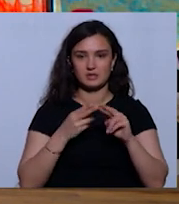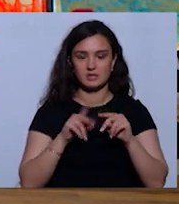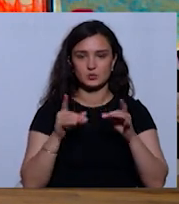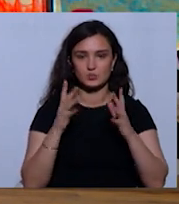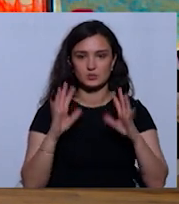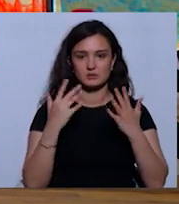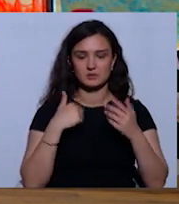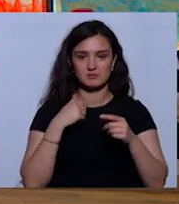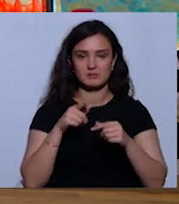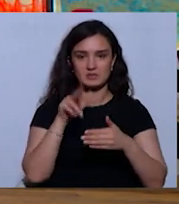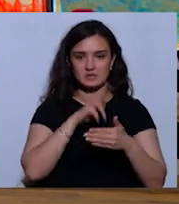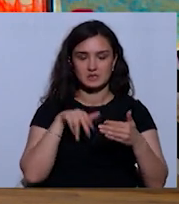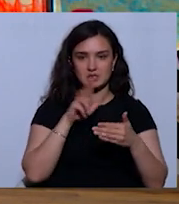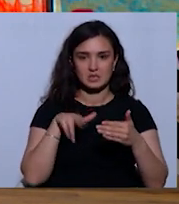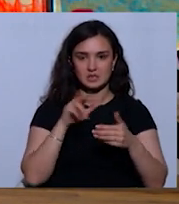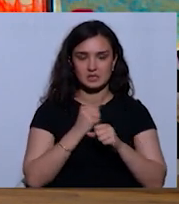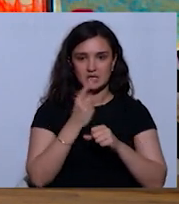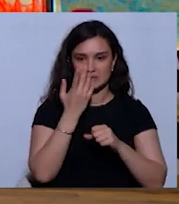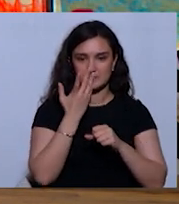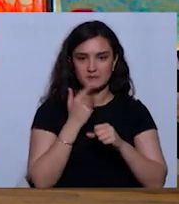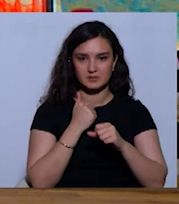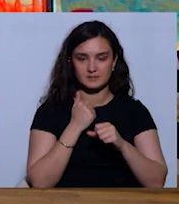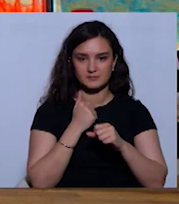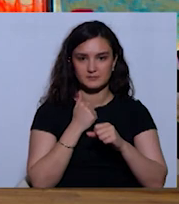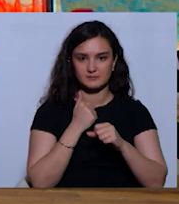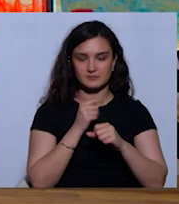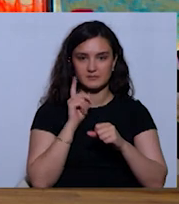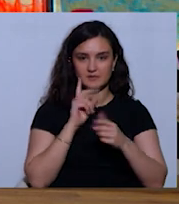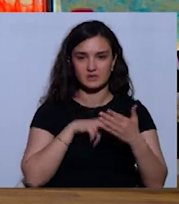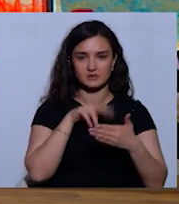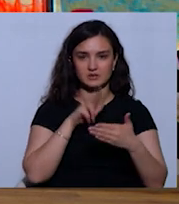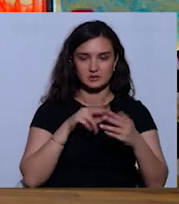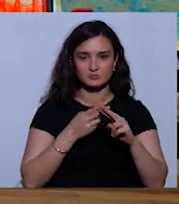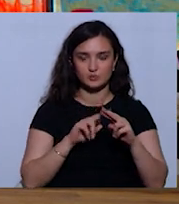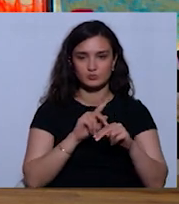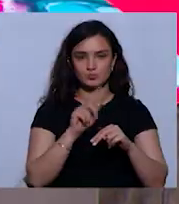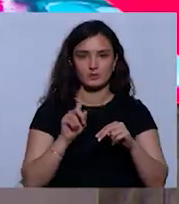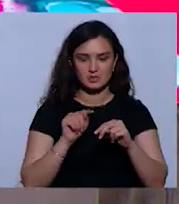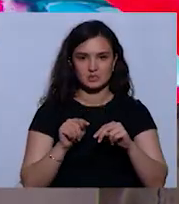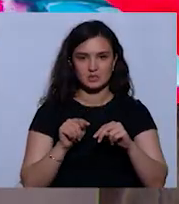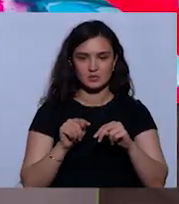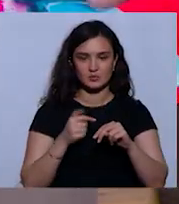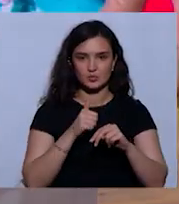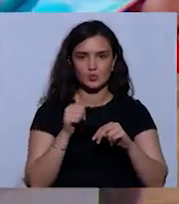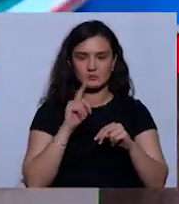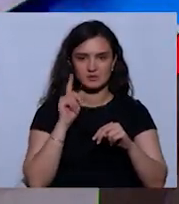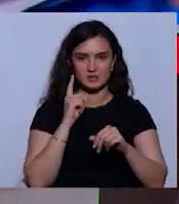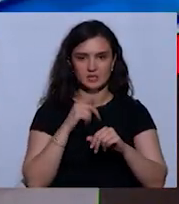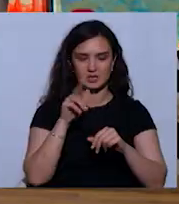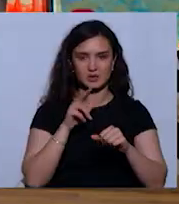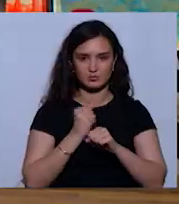ეხა უცფათ მე ამას გადაუსვავ ერთ ფერს. მწვანეს, იმიტომ რომ რაღაცნაირი რომელი